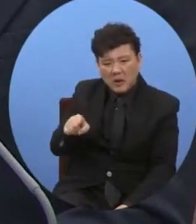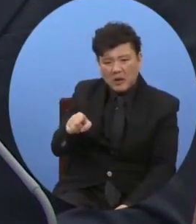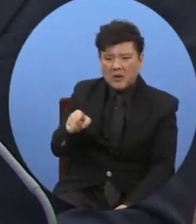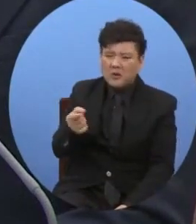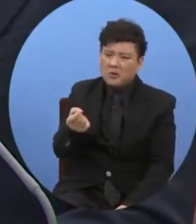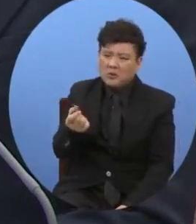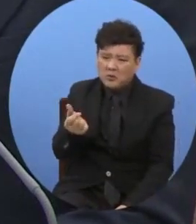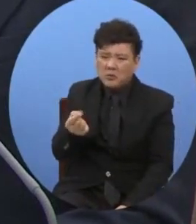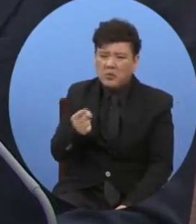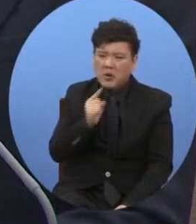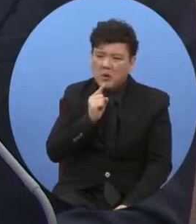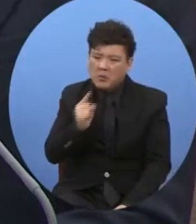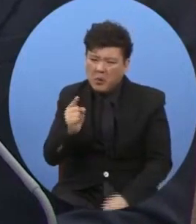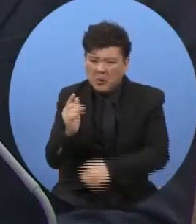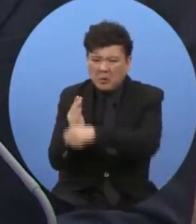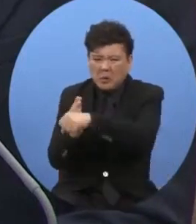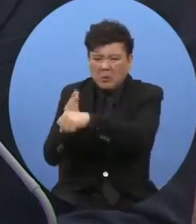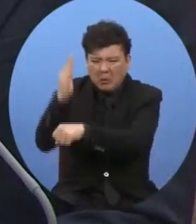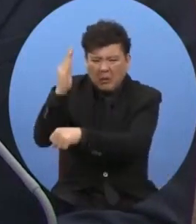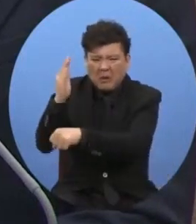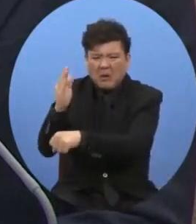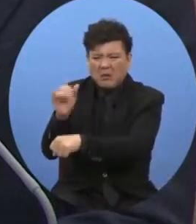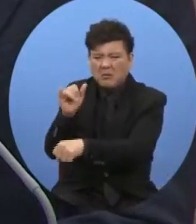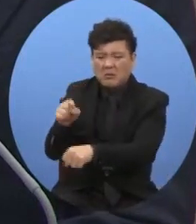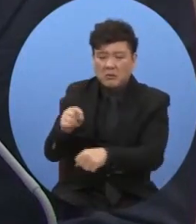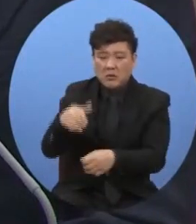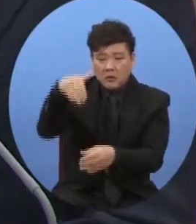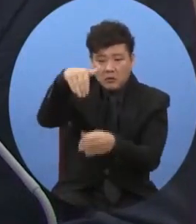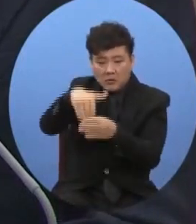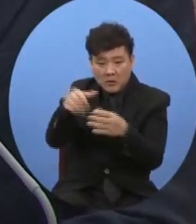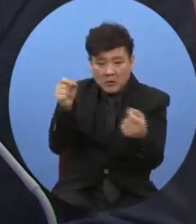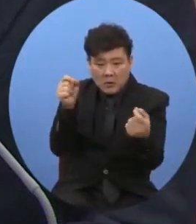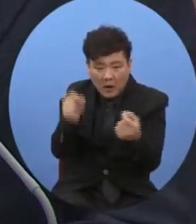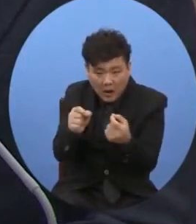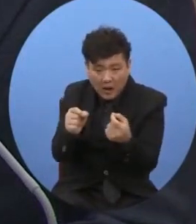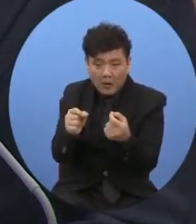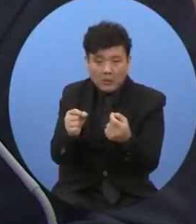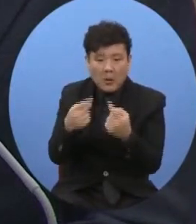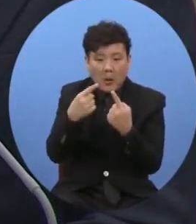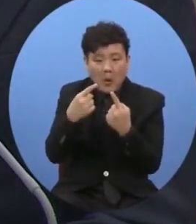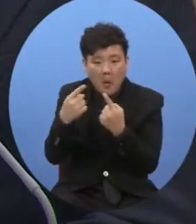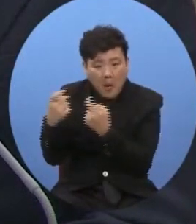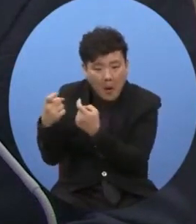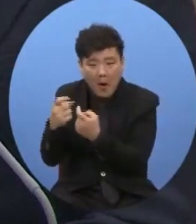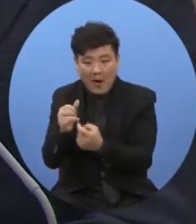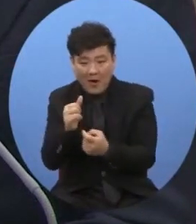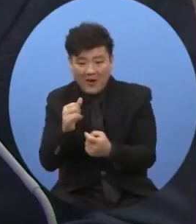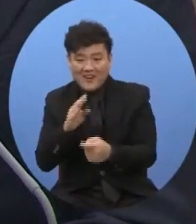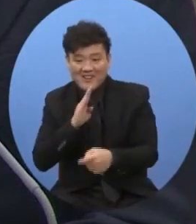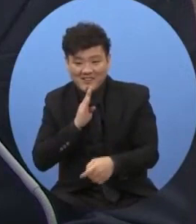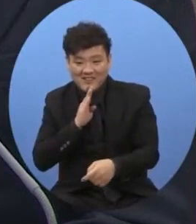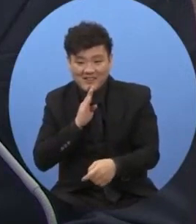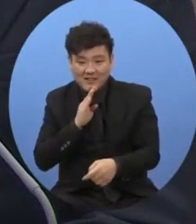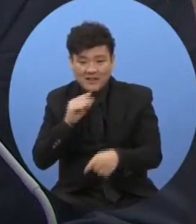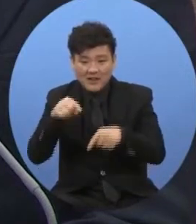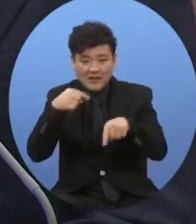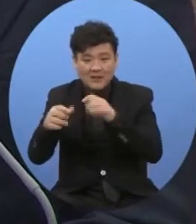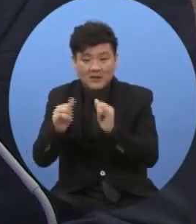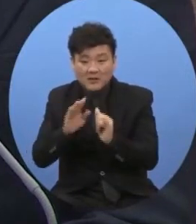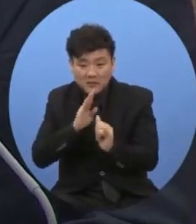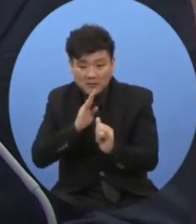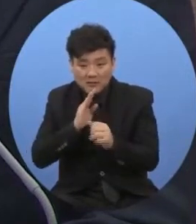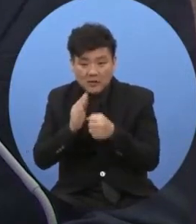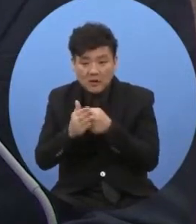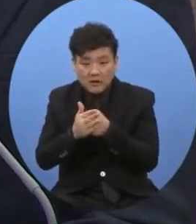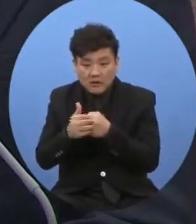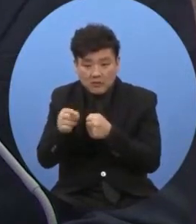과격한 표현이다 이렇게 보고 있습니다. 선거 때가 되면 많은 유혹을 당하잖아요, 정치인들이. 그런 만큼 어떤 정책의